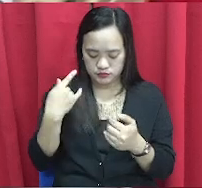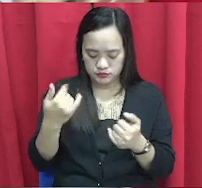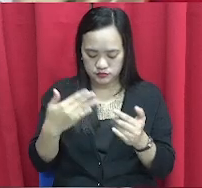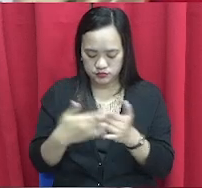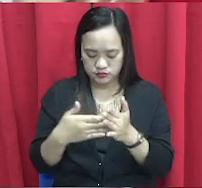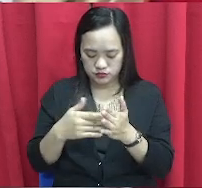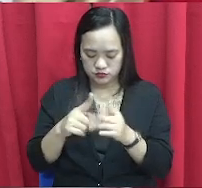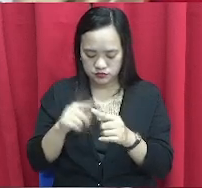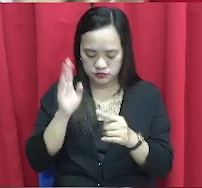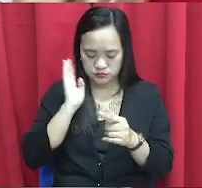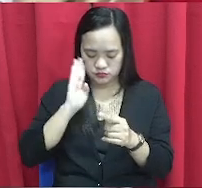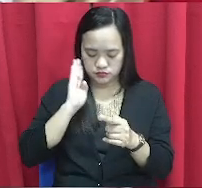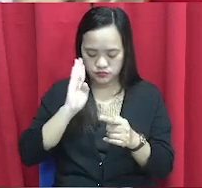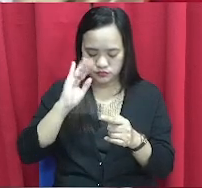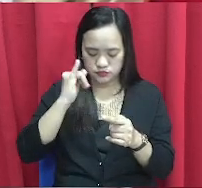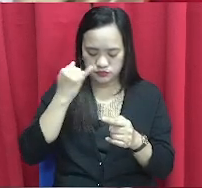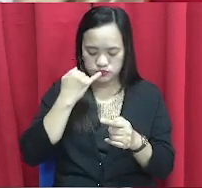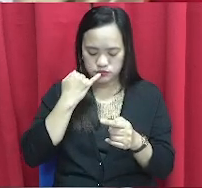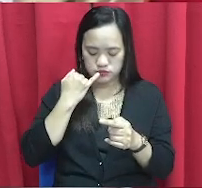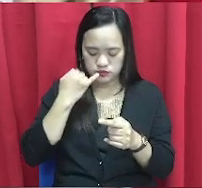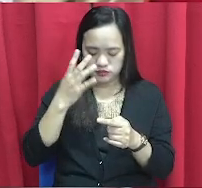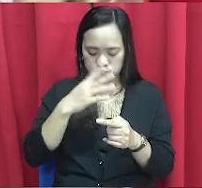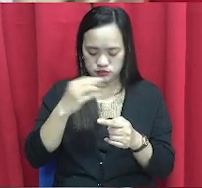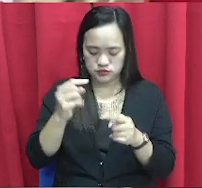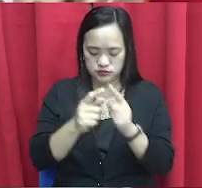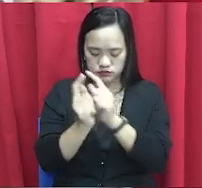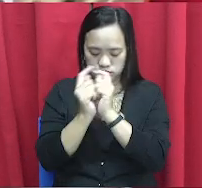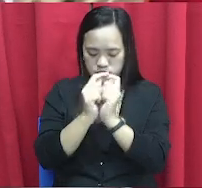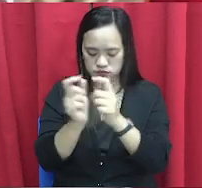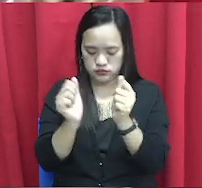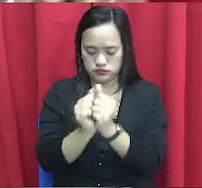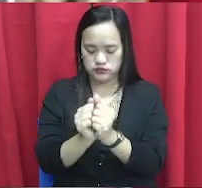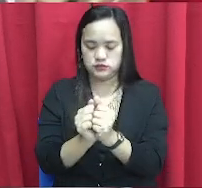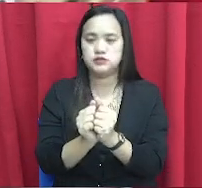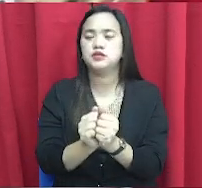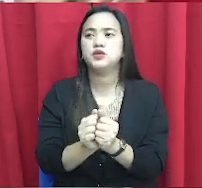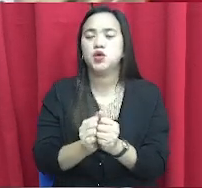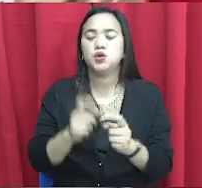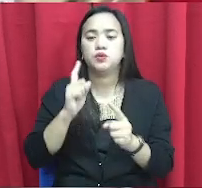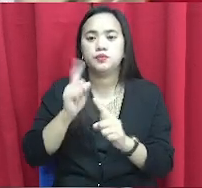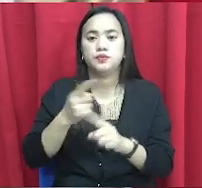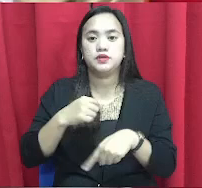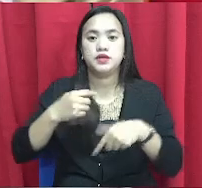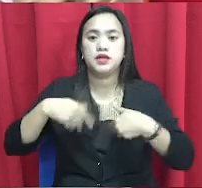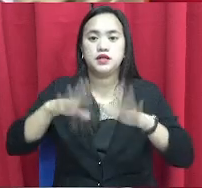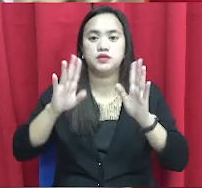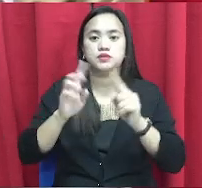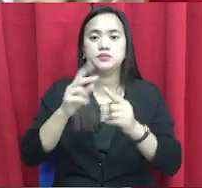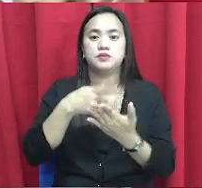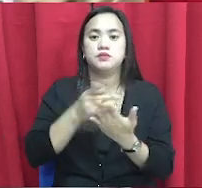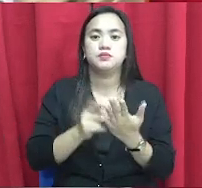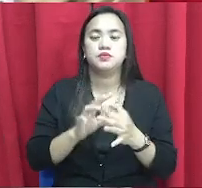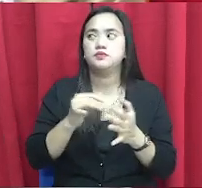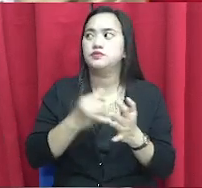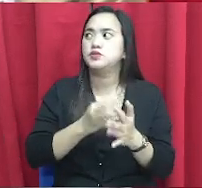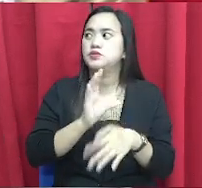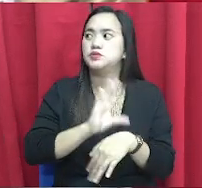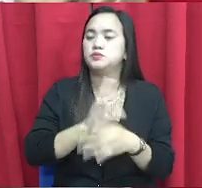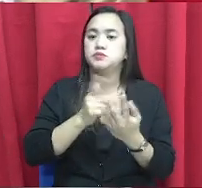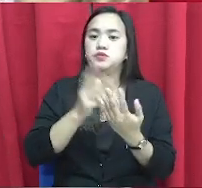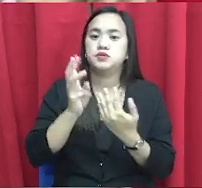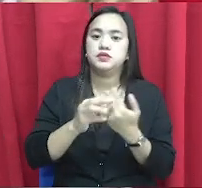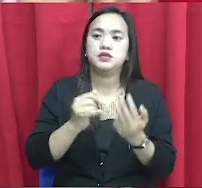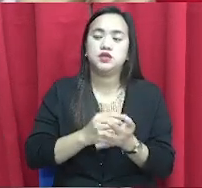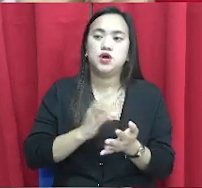of course Ganon din po kay Sir Noel kay Sir Rudy for allowing us to be a part of this program in their absence mga